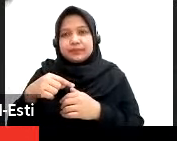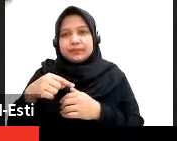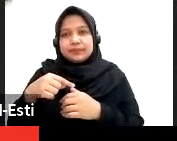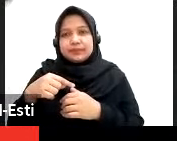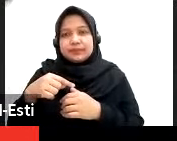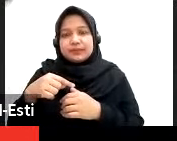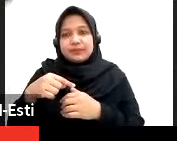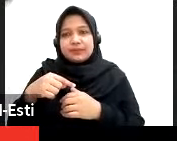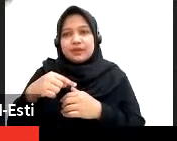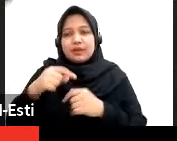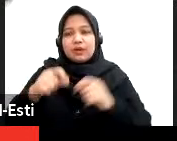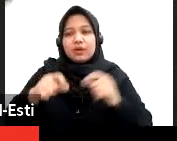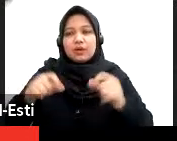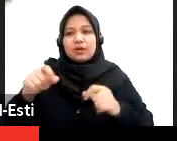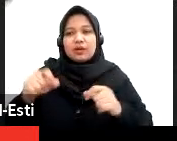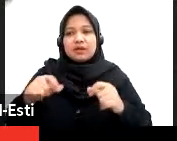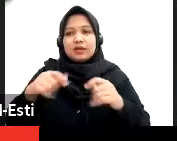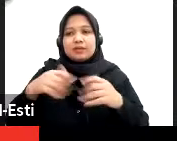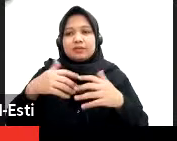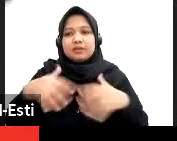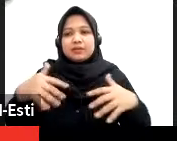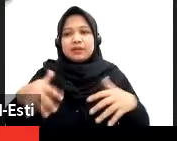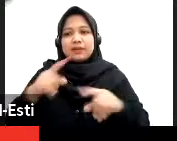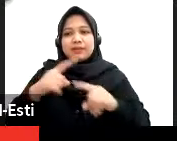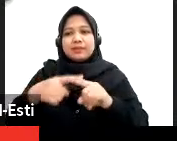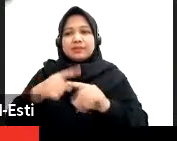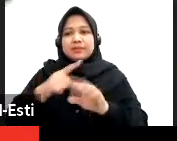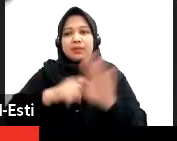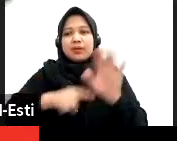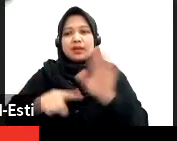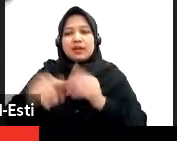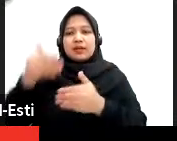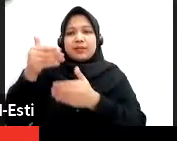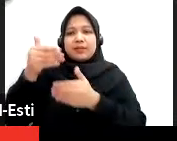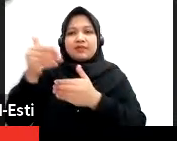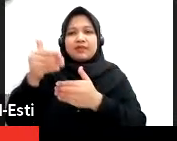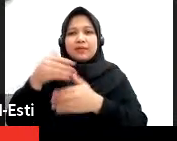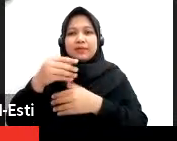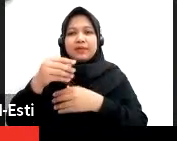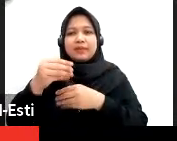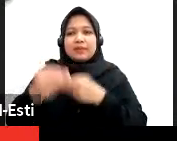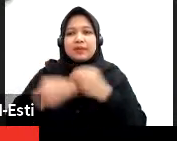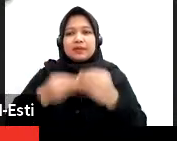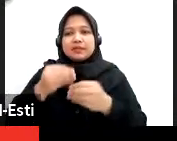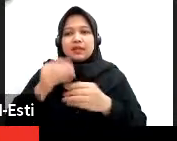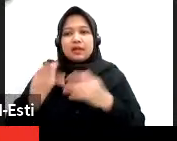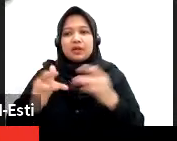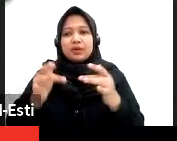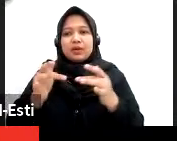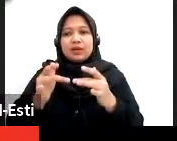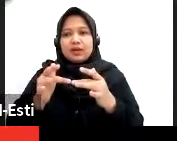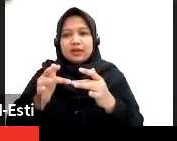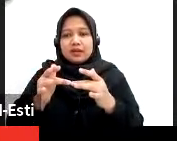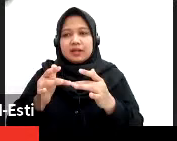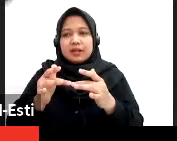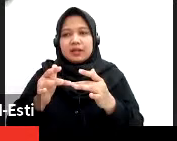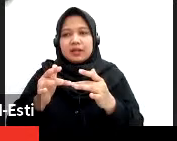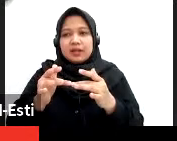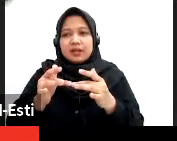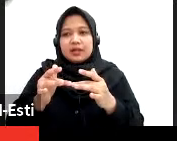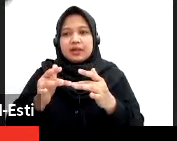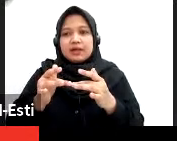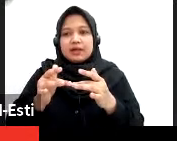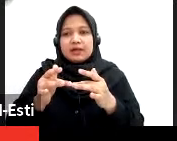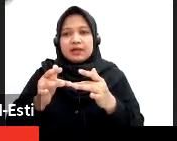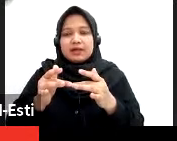para perwakilan dari platform e-commerce kami dari asosiasi kabar juga menyambut baik terkait dengan diskusi